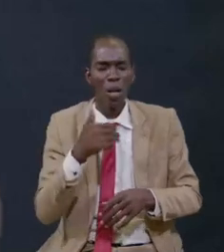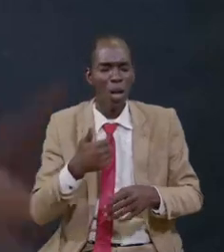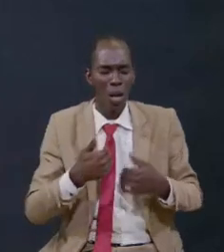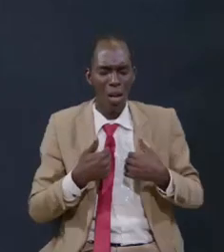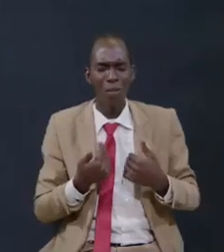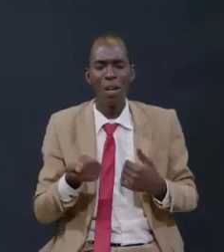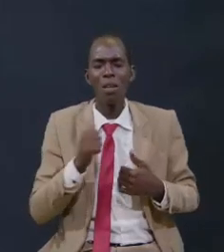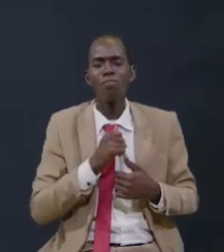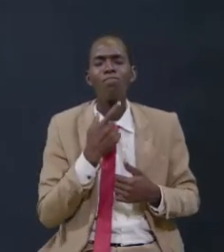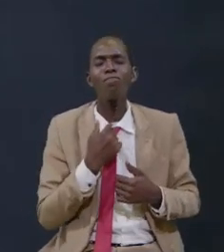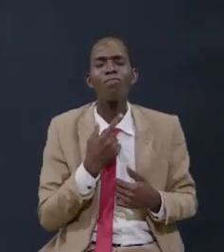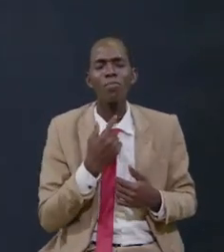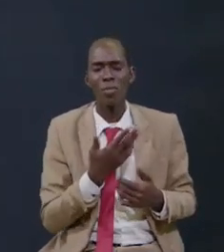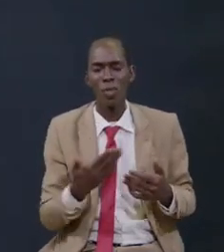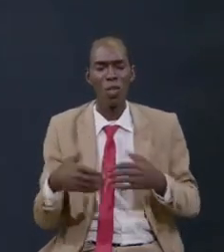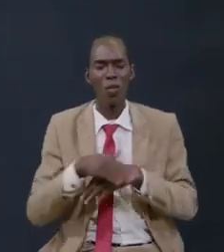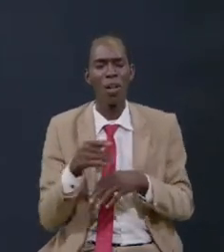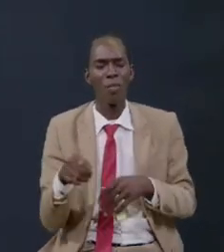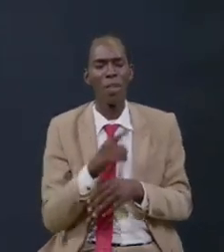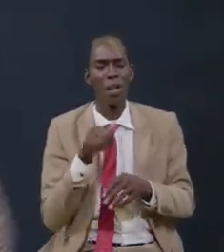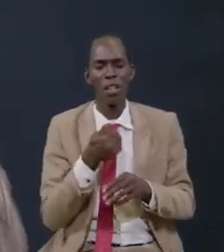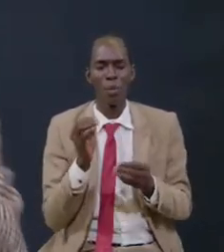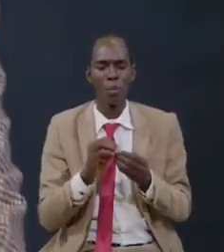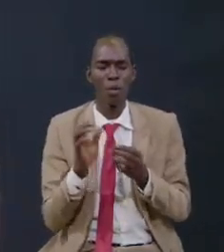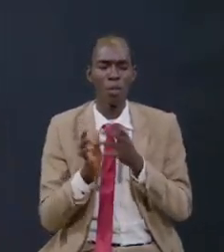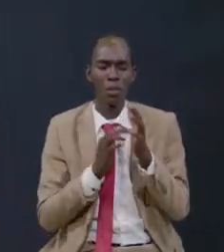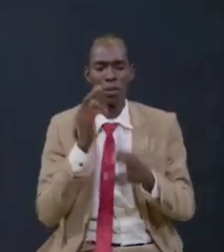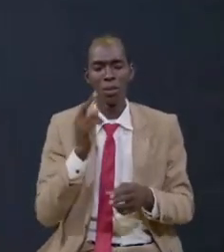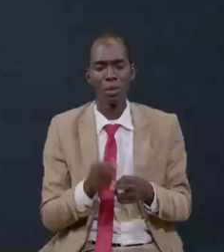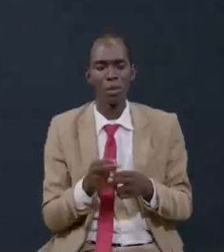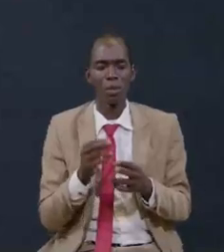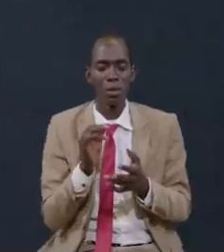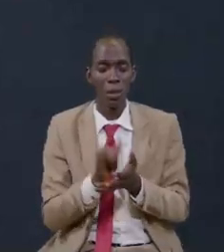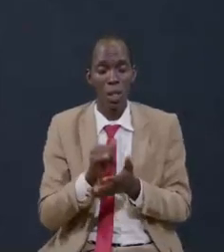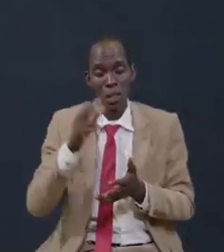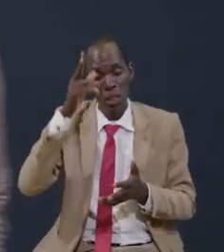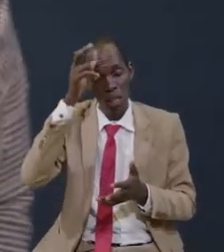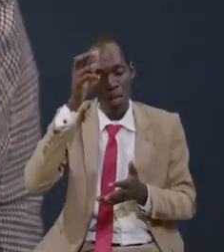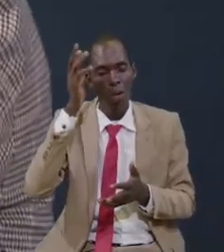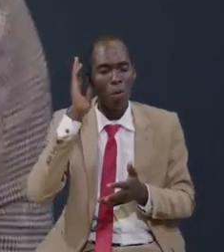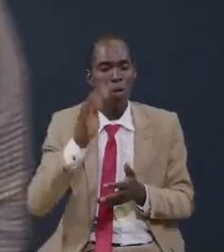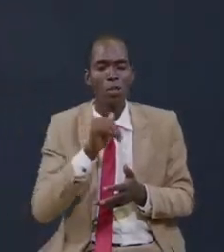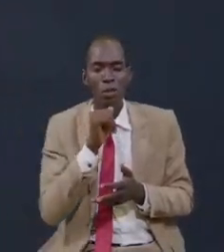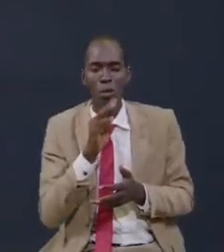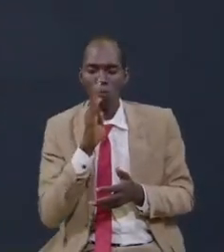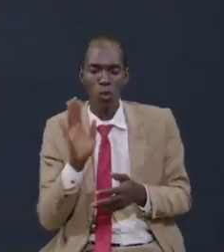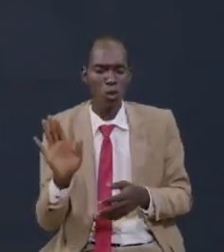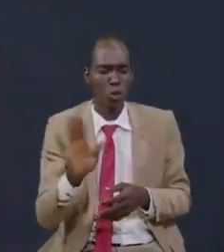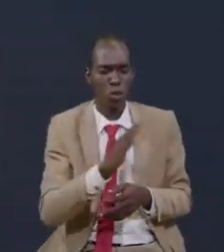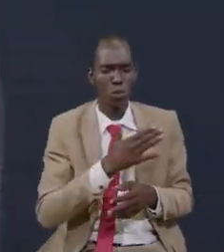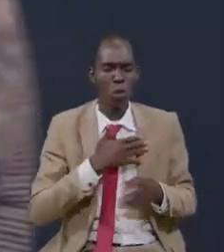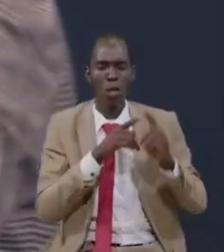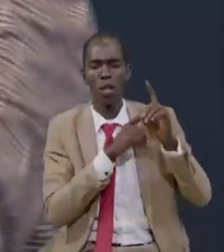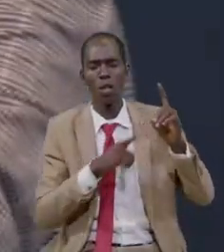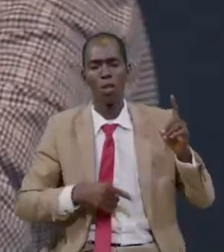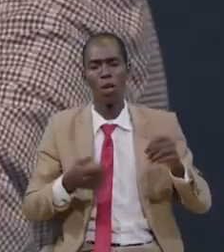n'aient plus d'effet d'attraction sur eux au nom de Jésus. Pour que Satan ne soit plus le Seigneur,